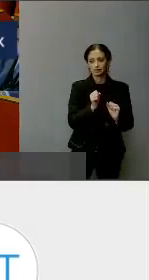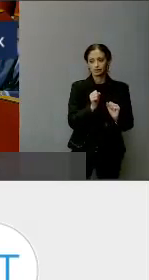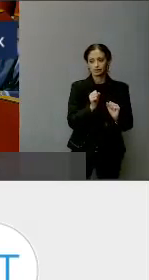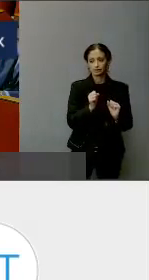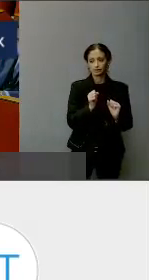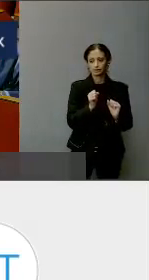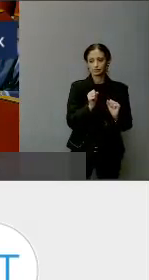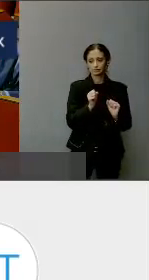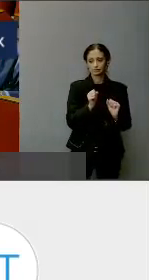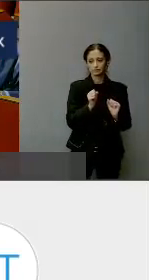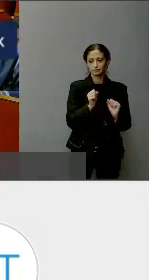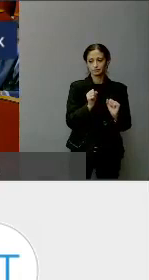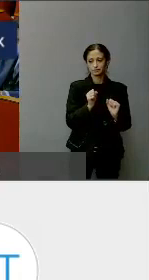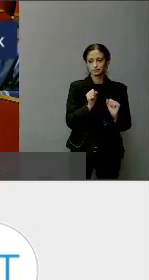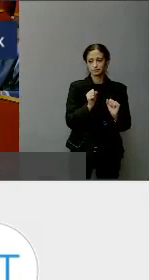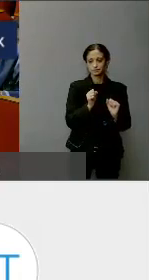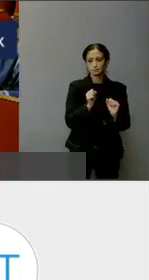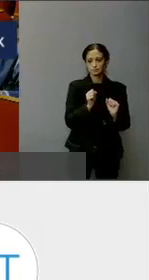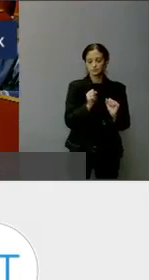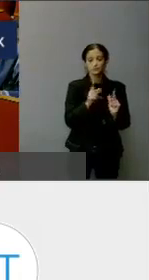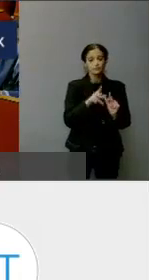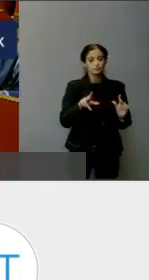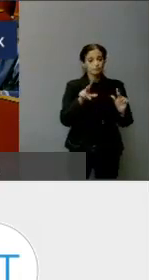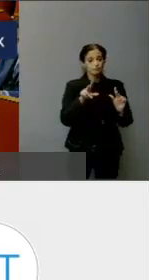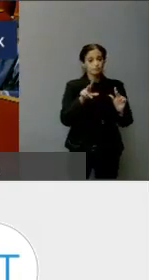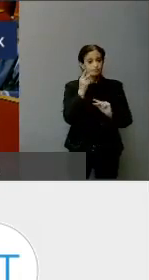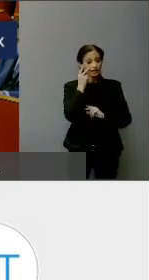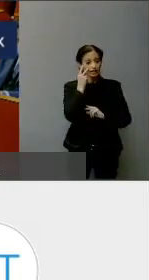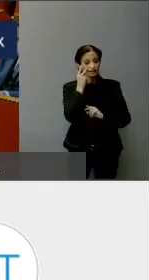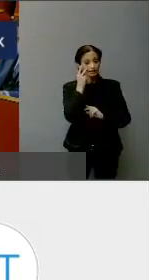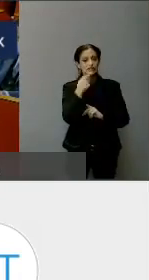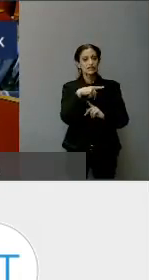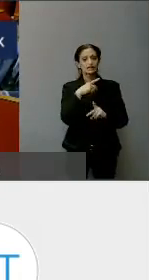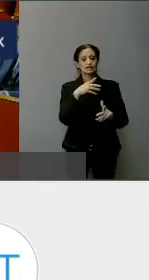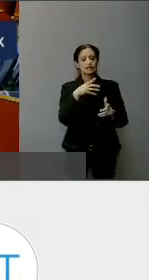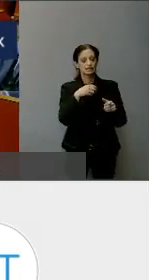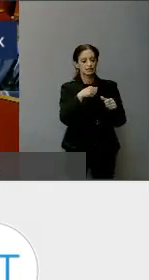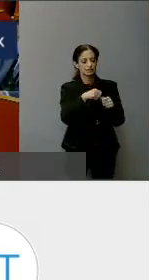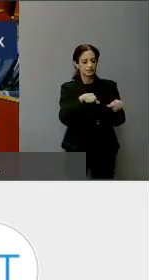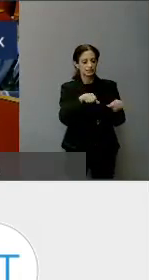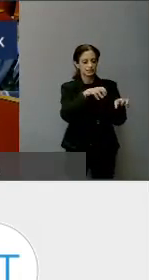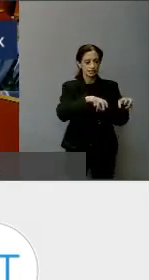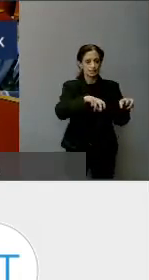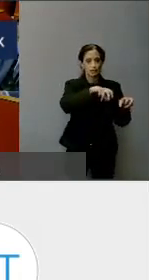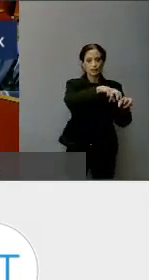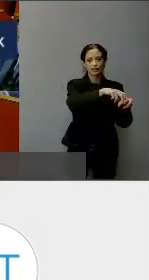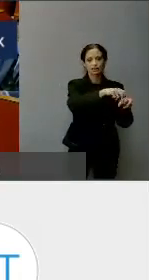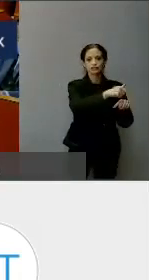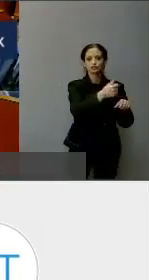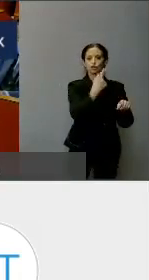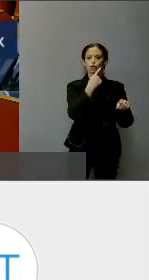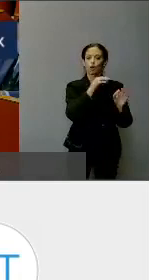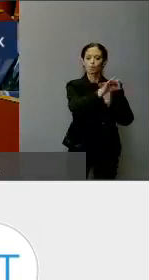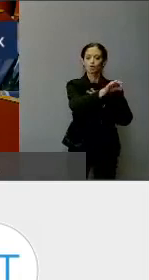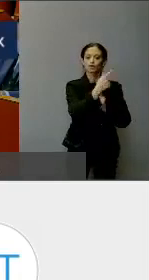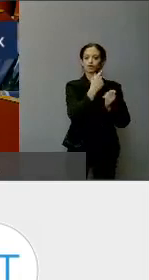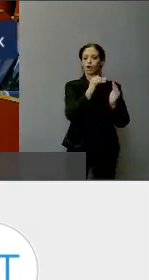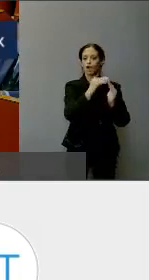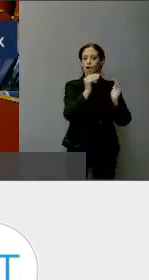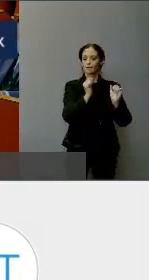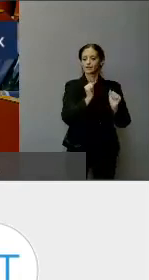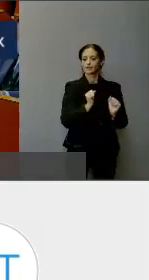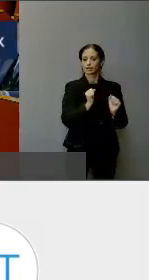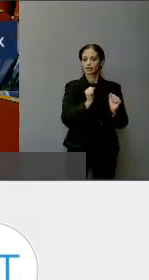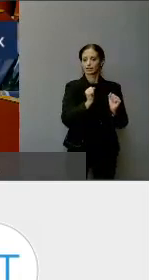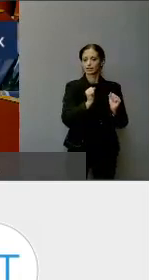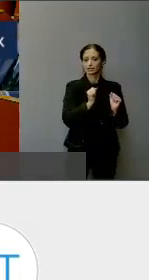anche degli insediamenti non siano soltanto di tipo abitativo che possano